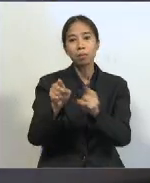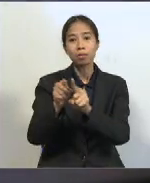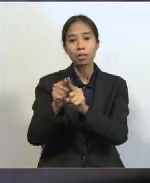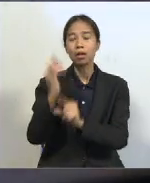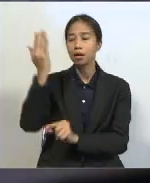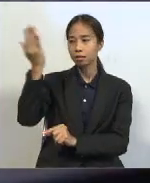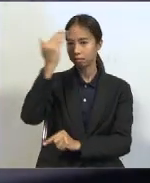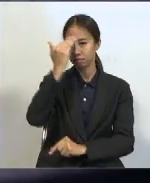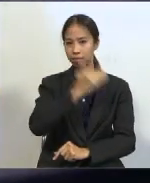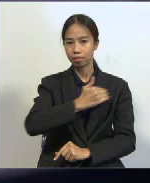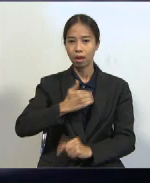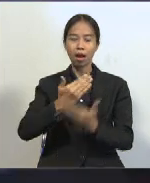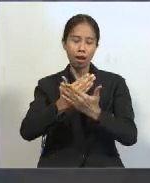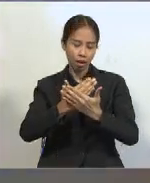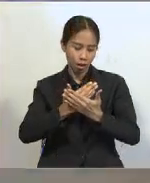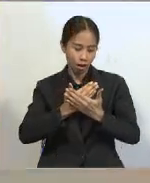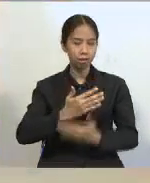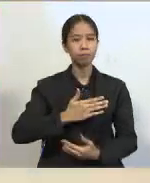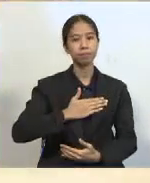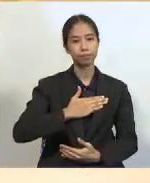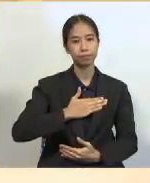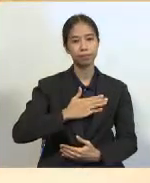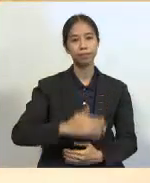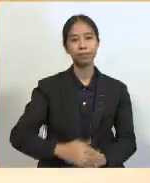รักเรา